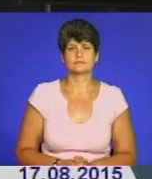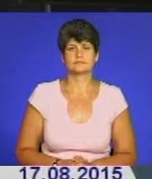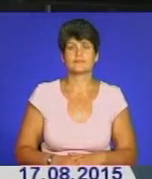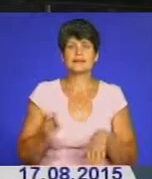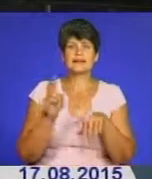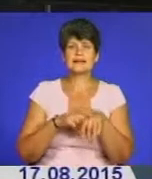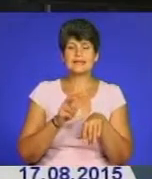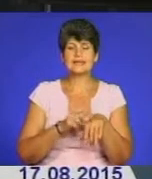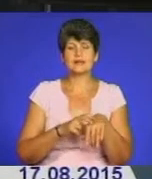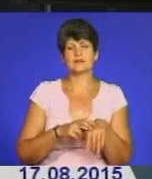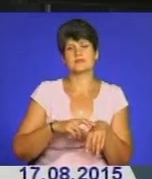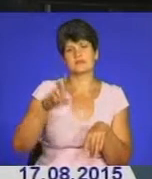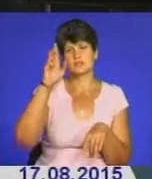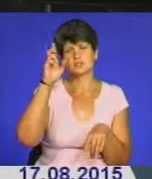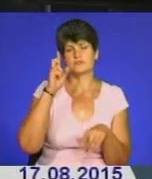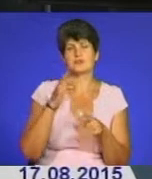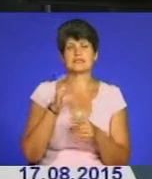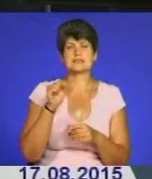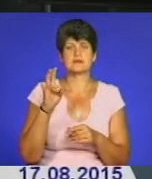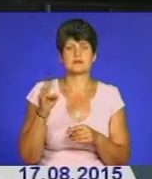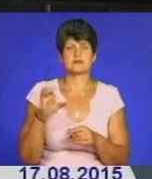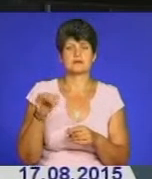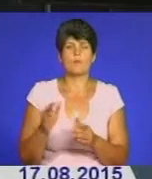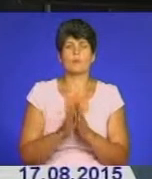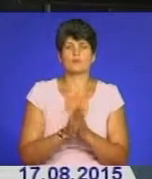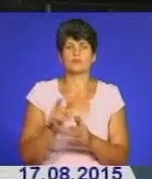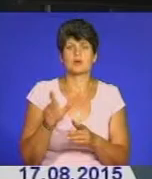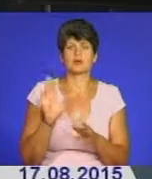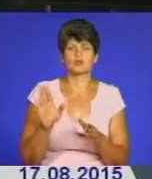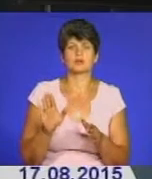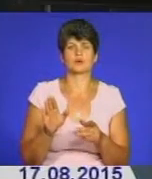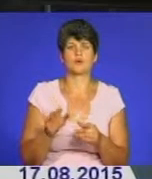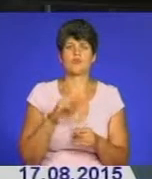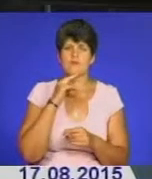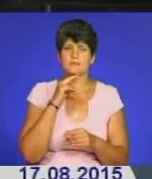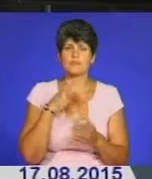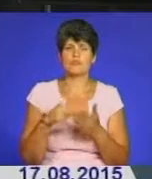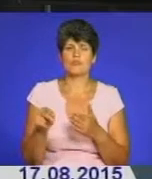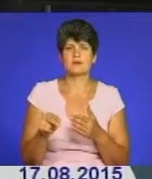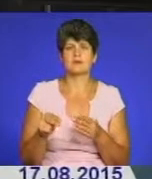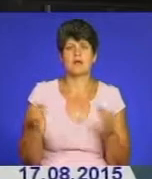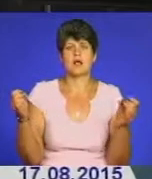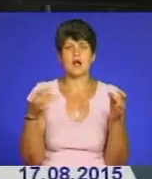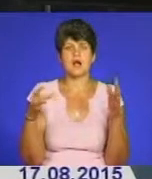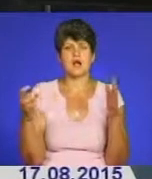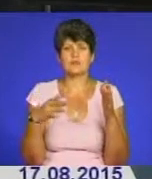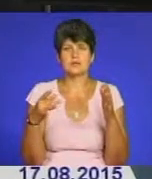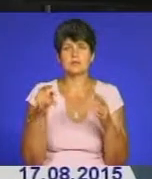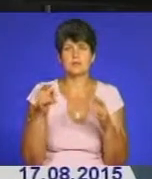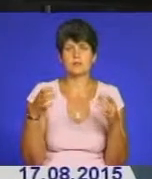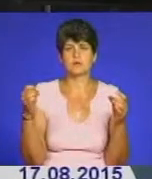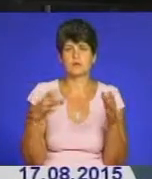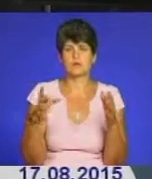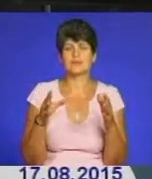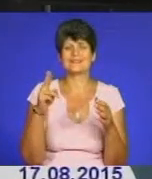Лікарі Держсанепідслужби застерігають краян бути обережними при купівлі баштанних культур. На ринках і в супермаркетах торгують кавунами і